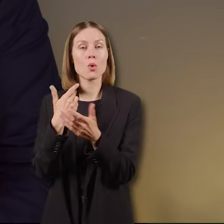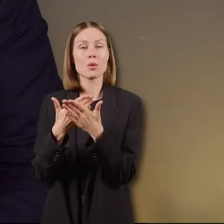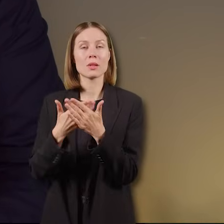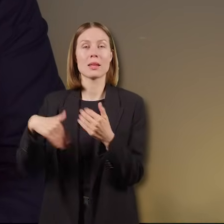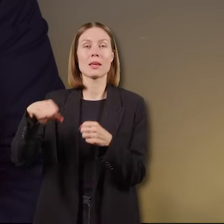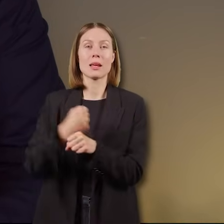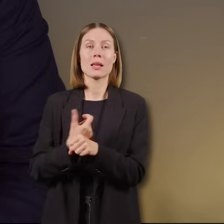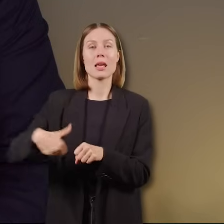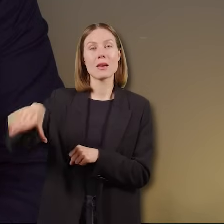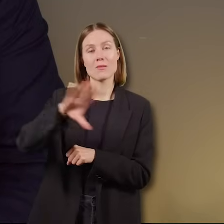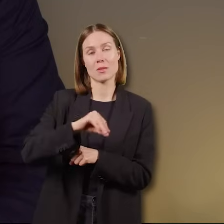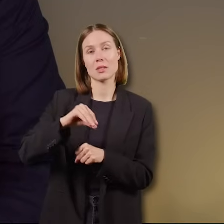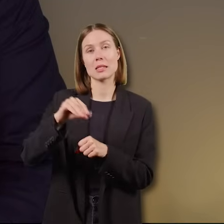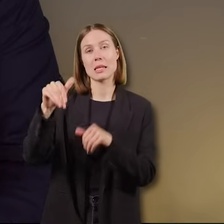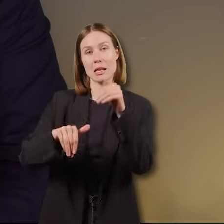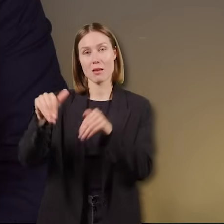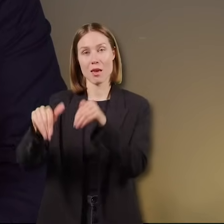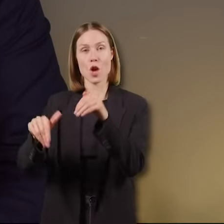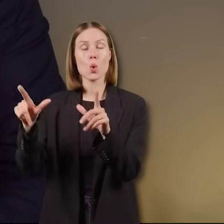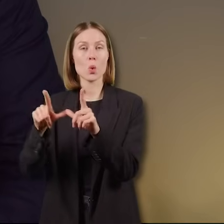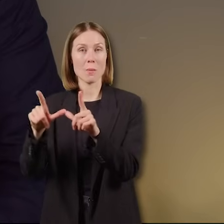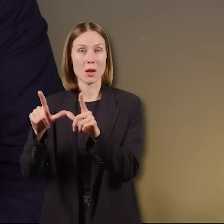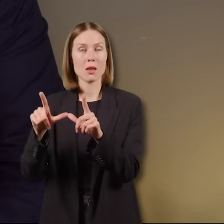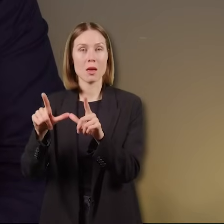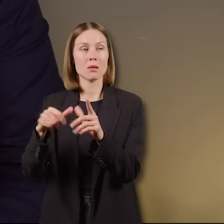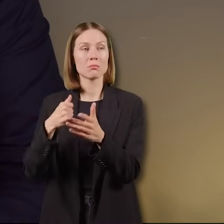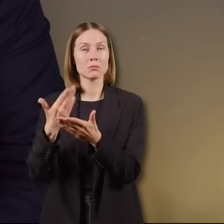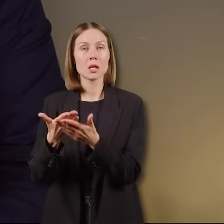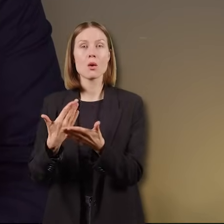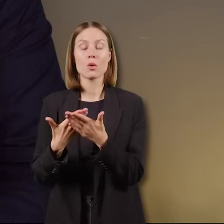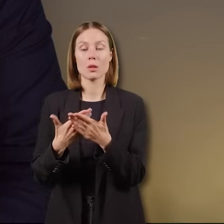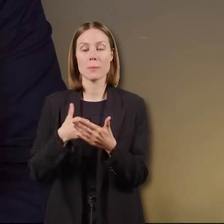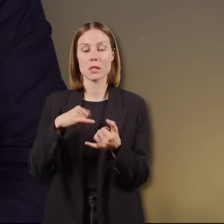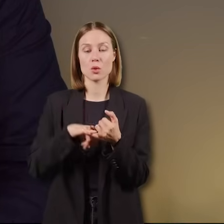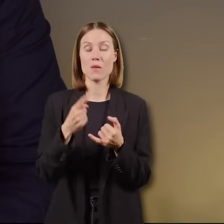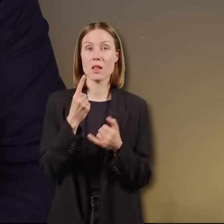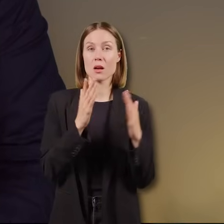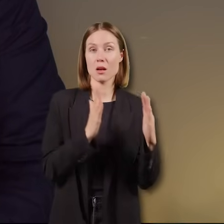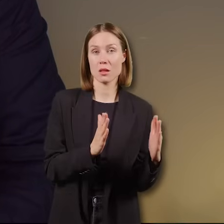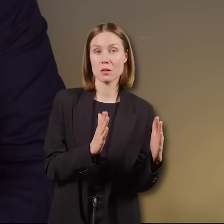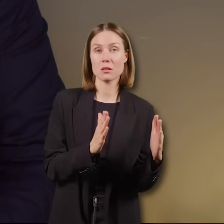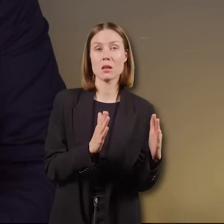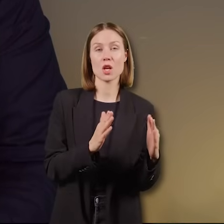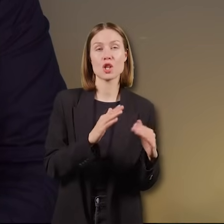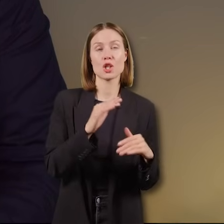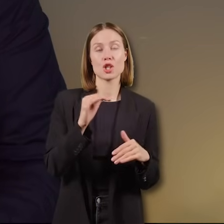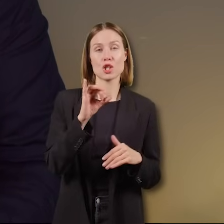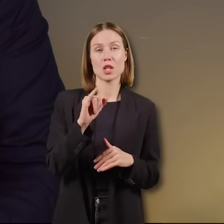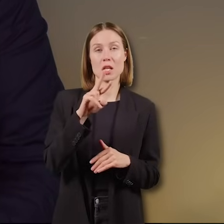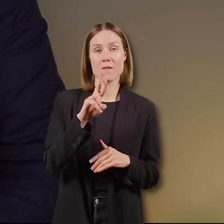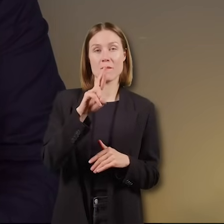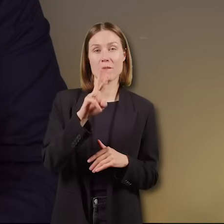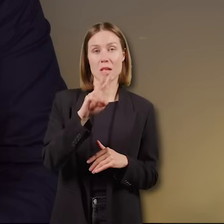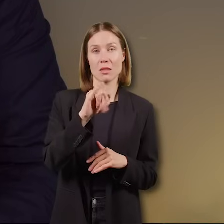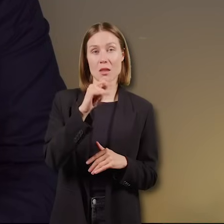visiems rinkėjams ir Ukmergėjai, kadangi mano tokia istorija gaunasi, kad aš vieną kadenciją kandidatuoju Širvintų Vilniaus